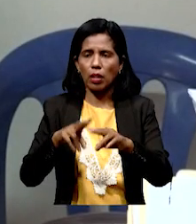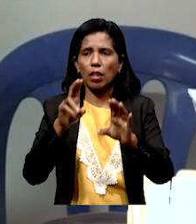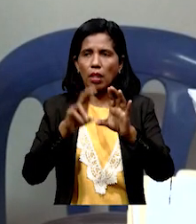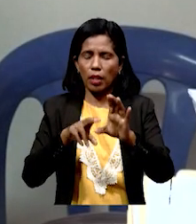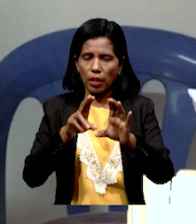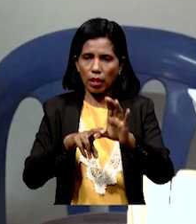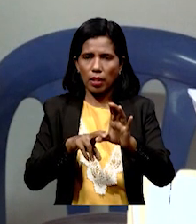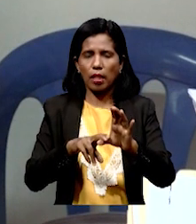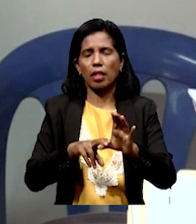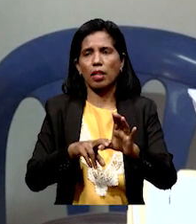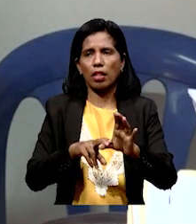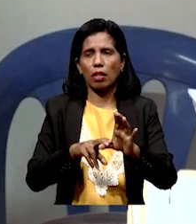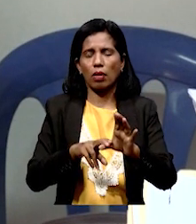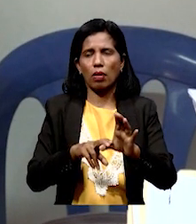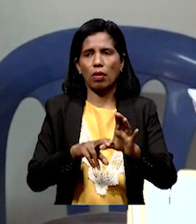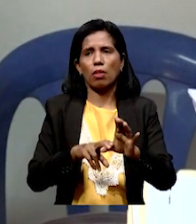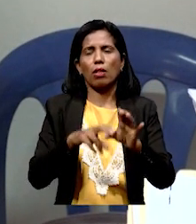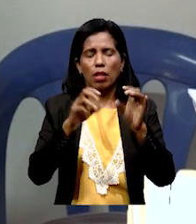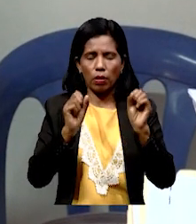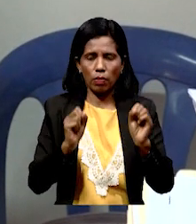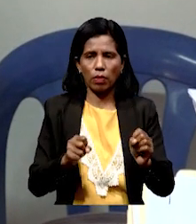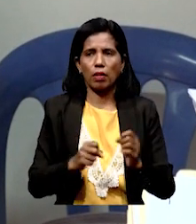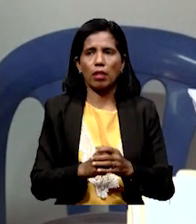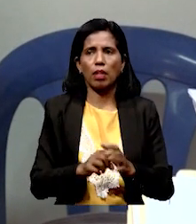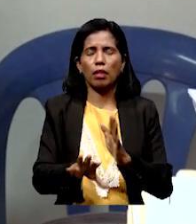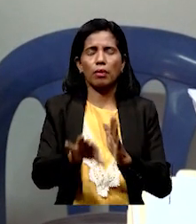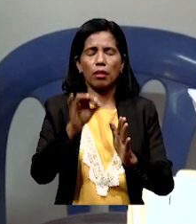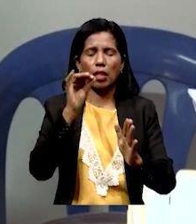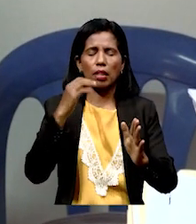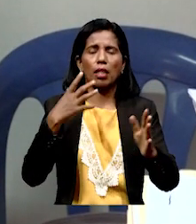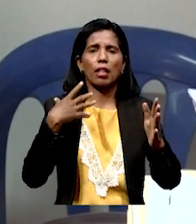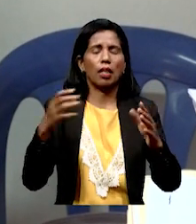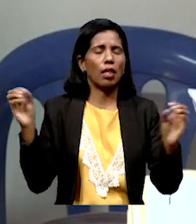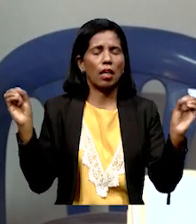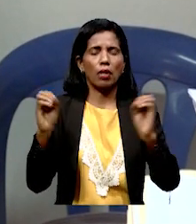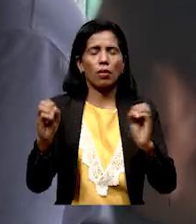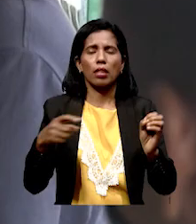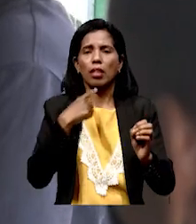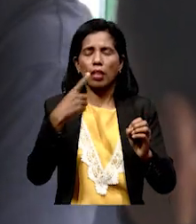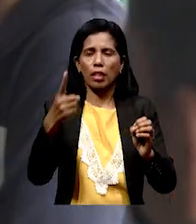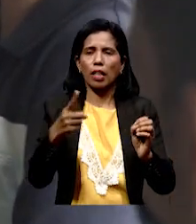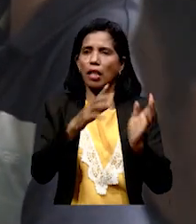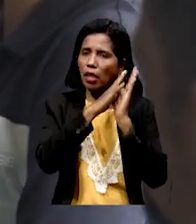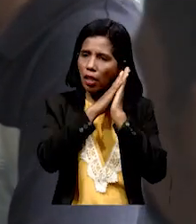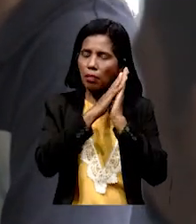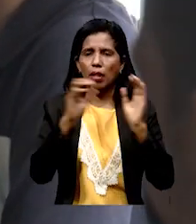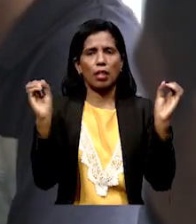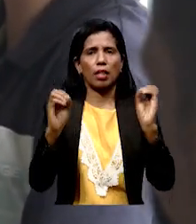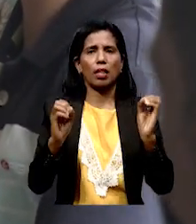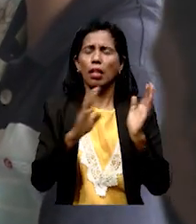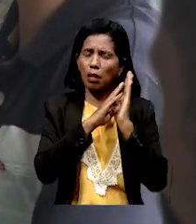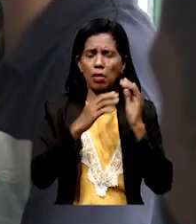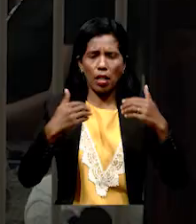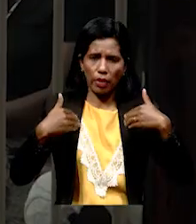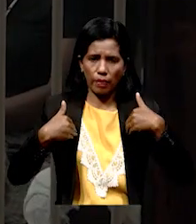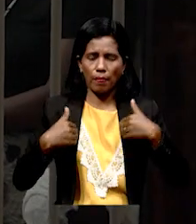ne, hosoru, atu hetang ani. La os diang kama la iha, kama iha. Entau buat